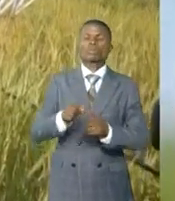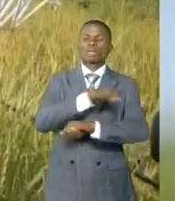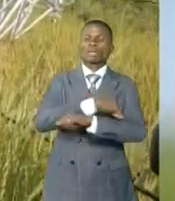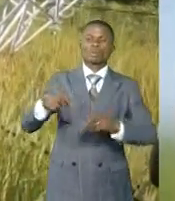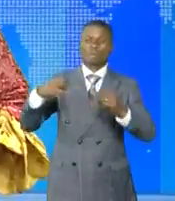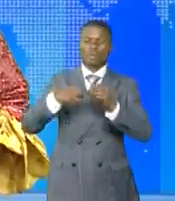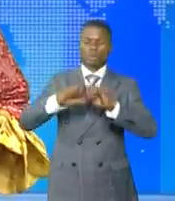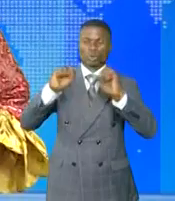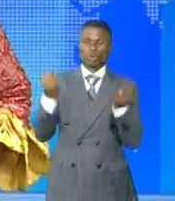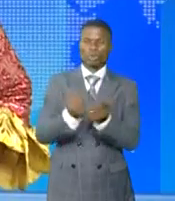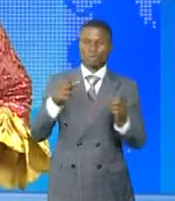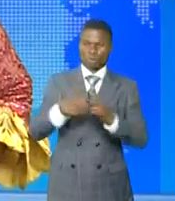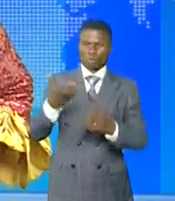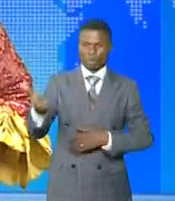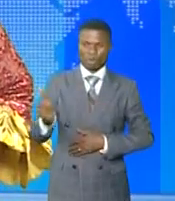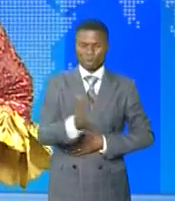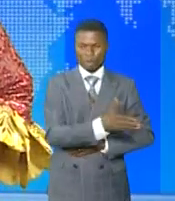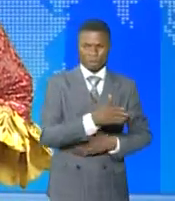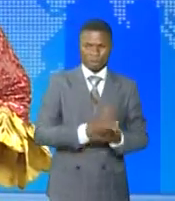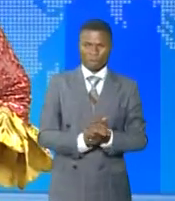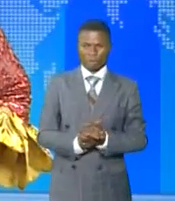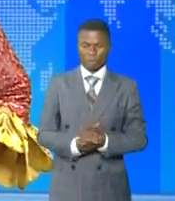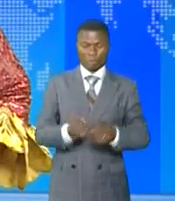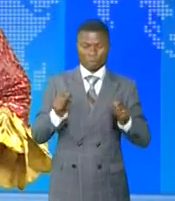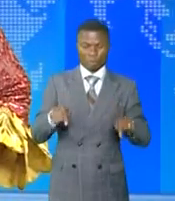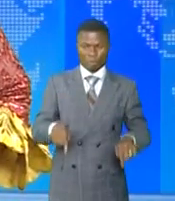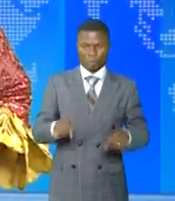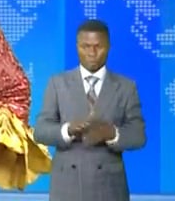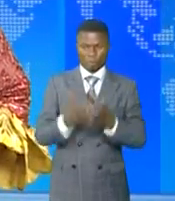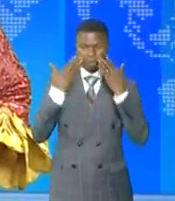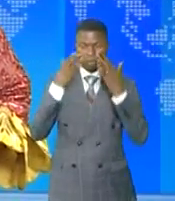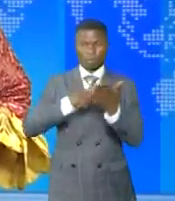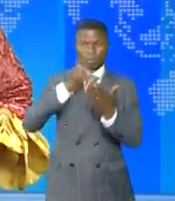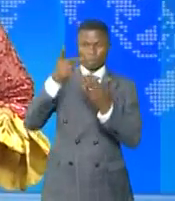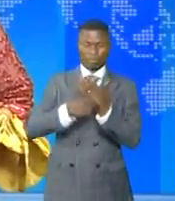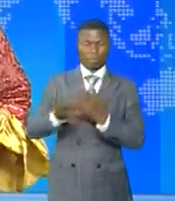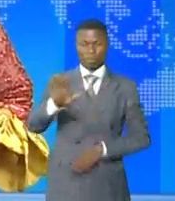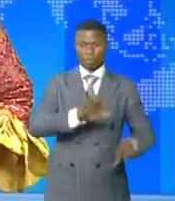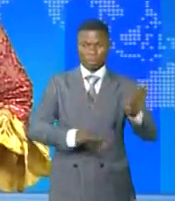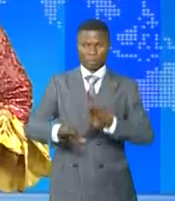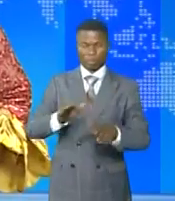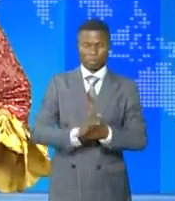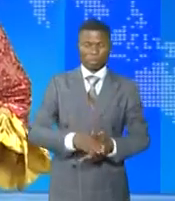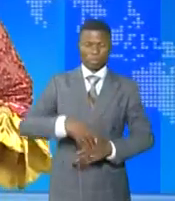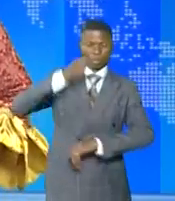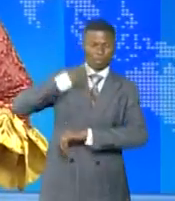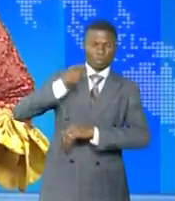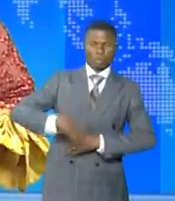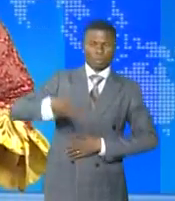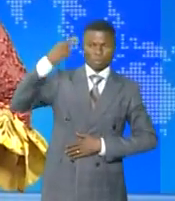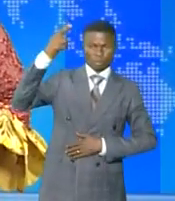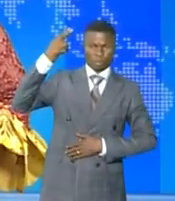la SNEL. Et cette page noire dans ce journal, voici le programme des obsèques du haut magistrat